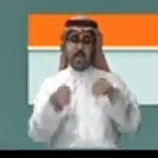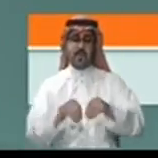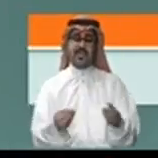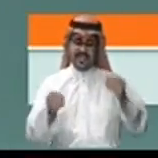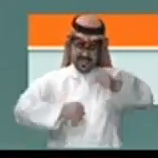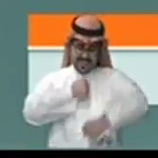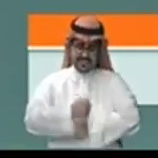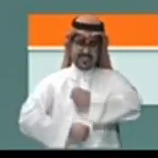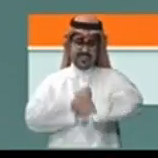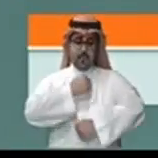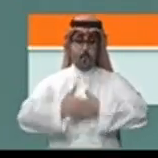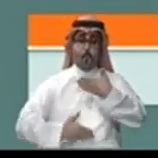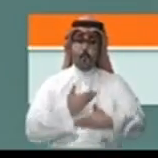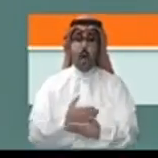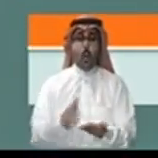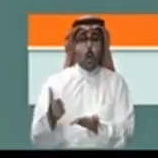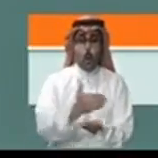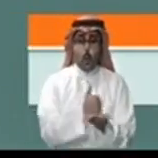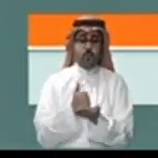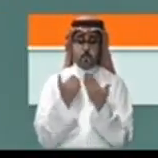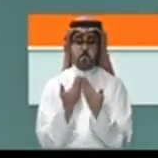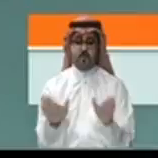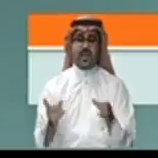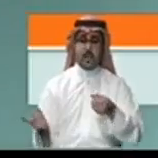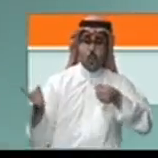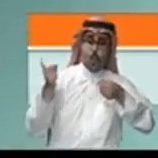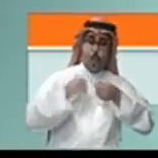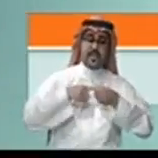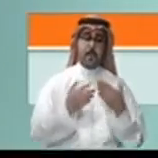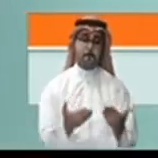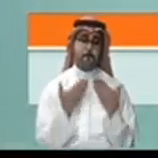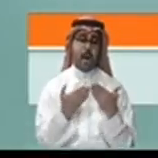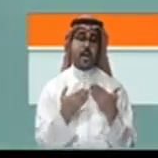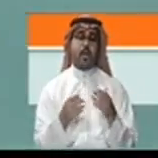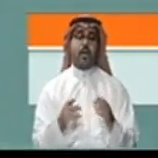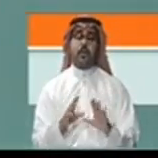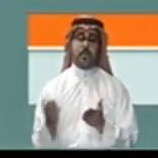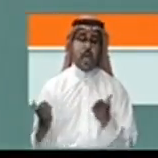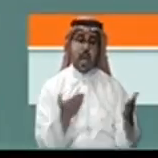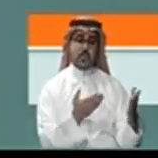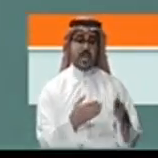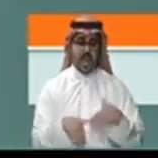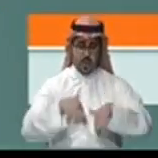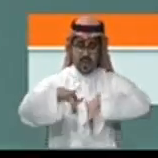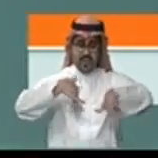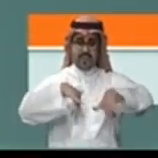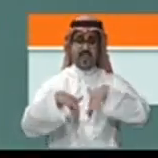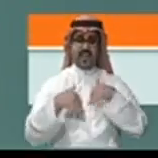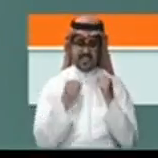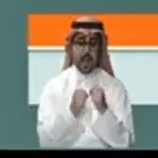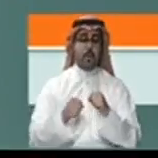من محاولة إتاحة الفرصة لهم للوصول إلى بيت الله الحرام وأداء مناسك الحج